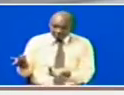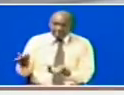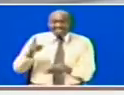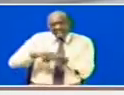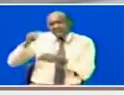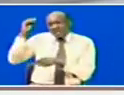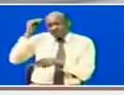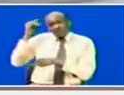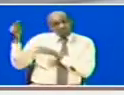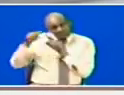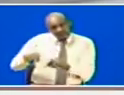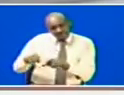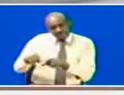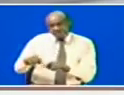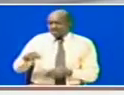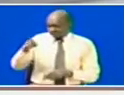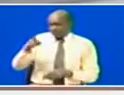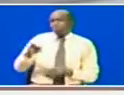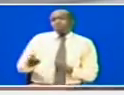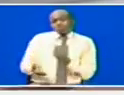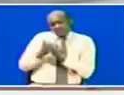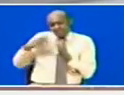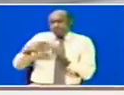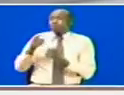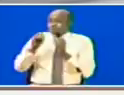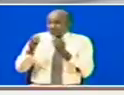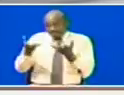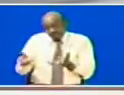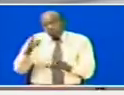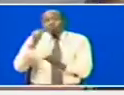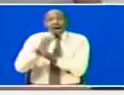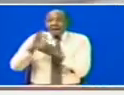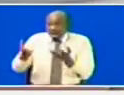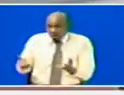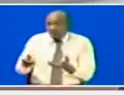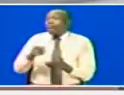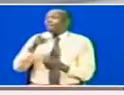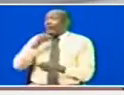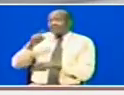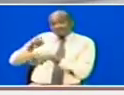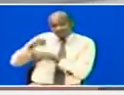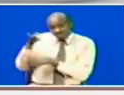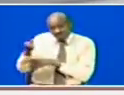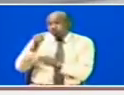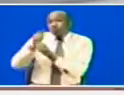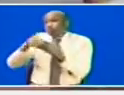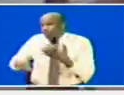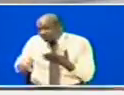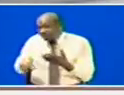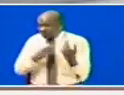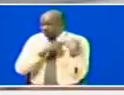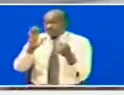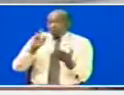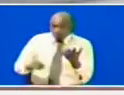ilipokuja, akukua na ile nafasi ya mpito kusema kwamba sasa mtatangamana namna gani. Mwanaume akiwa katika jamii anataka jihisi namna gani?